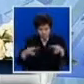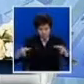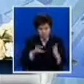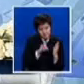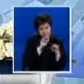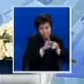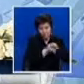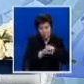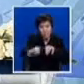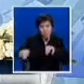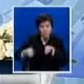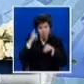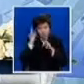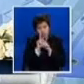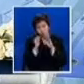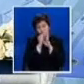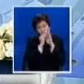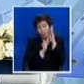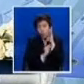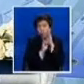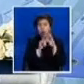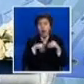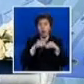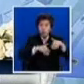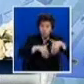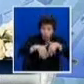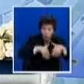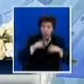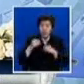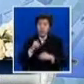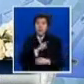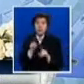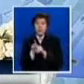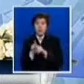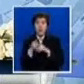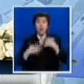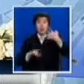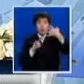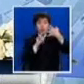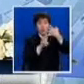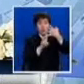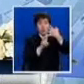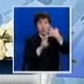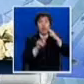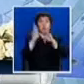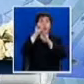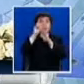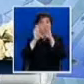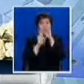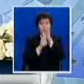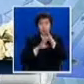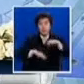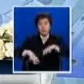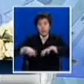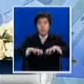ภาครัฐภาคท้องถิ่นและเอกชนเช่นเดียวกันส่วนสุดท้ายครับก็คือเรื่องของการทำระบบการบริหารจัดการใหม่ทางด้านการ